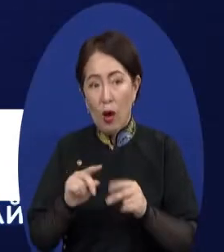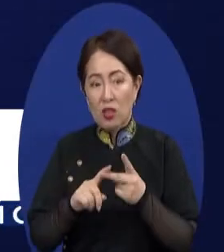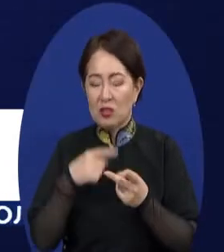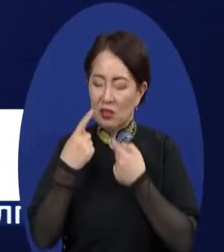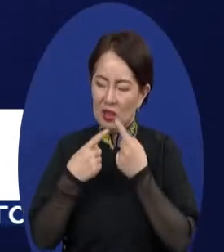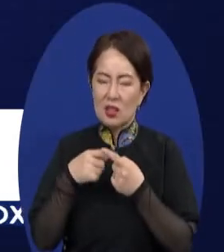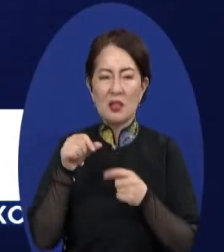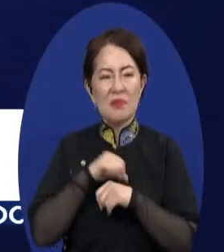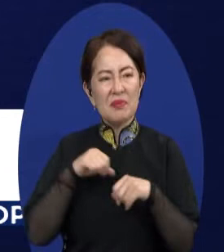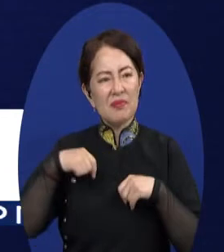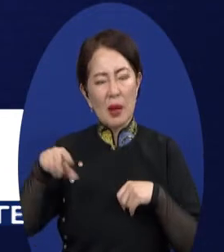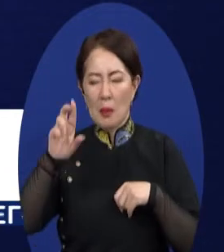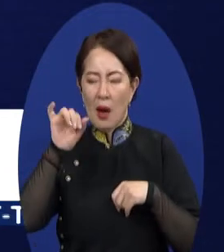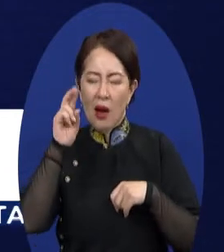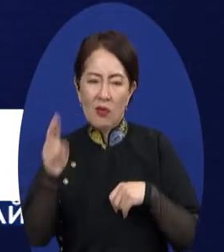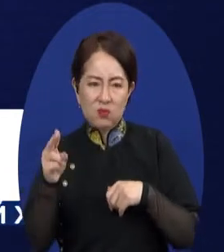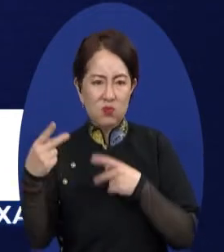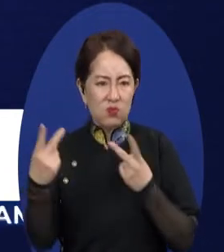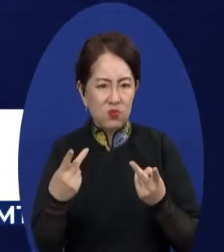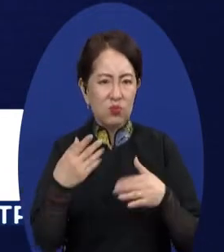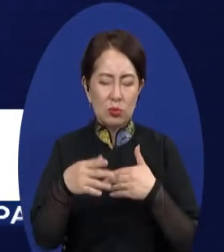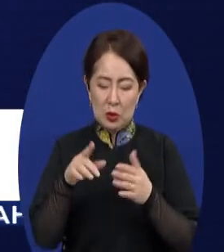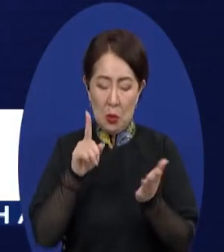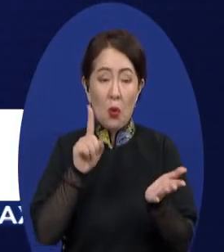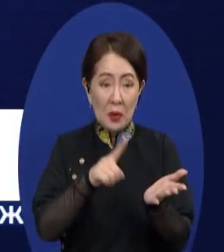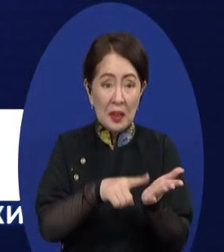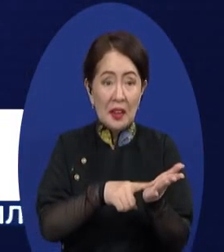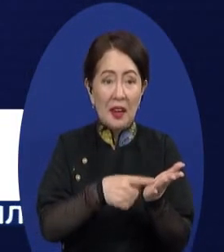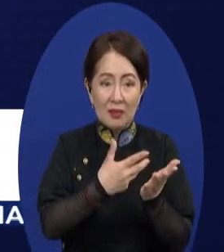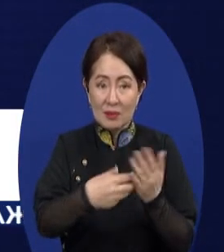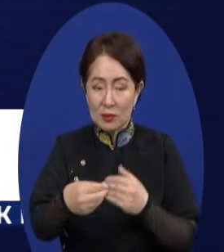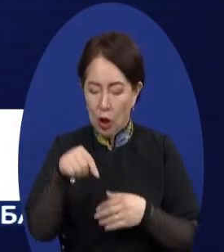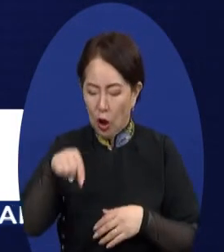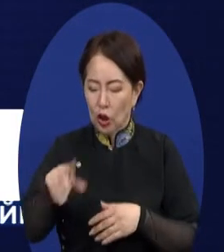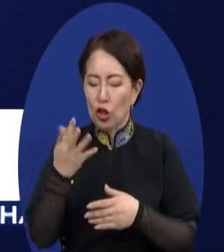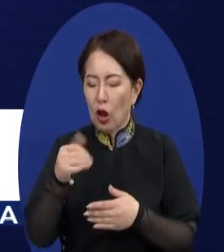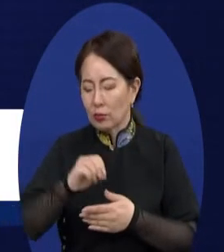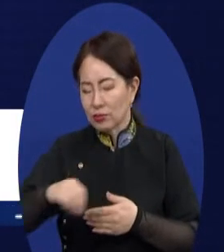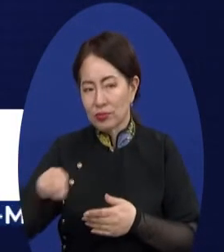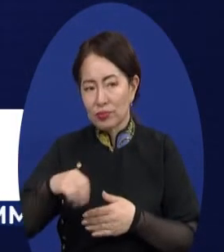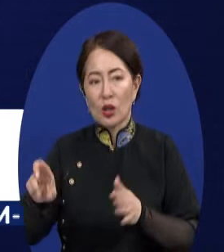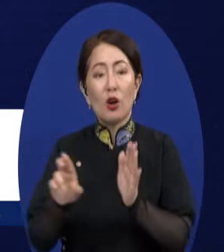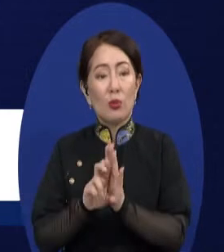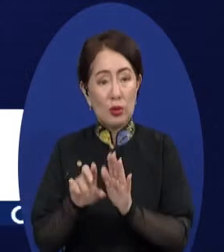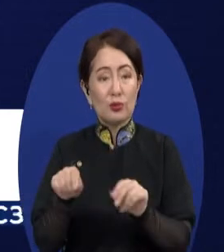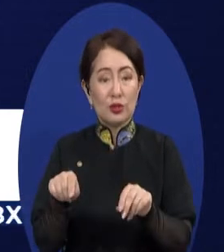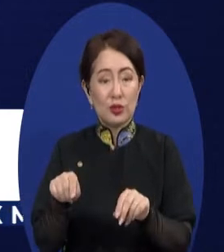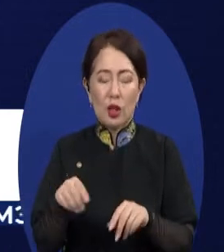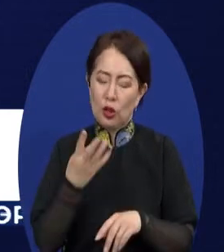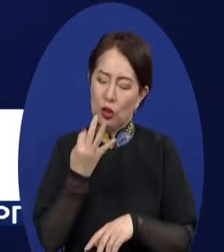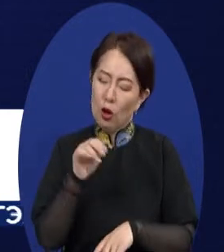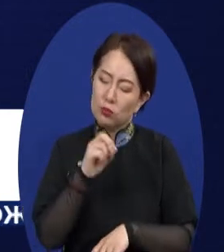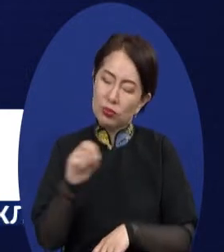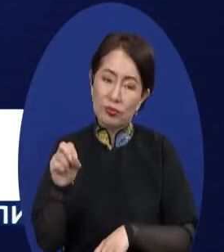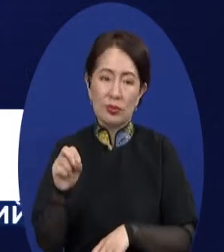иргэд банкны үйлчлэгээр бол авахтаа хурууны хээгээр авдаг гэсэн бол одооноос эхлэж тоон гарын үсэг авч ашиглах юм боломжтой боллоо. За тоон гарын